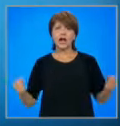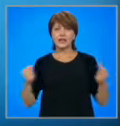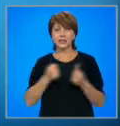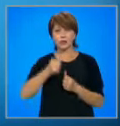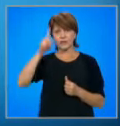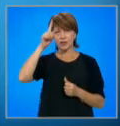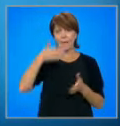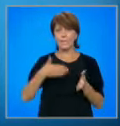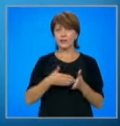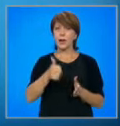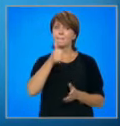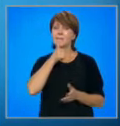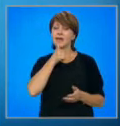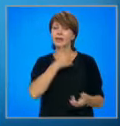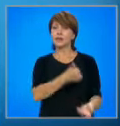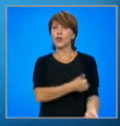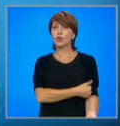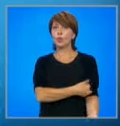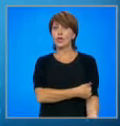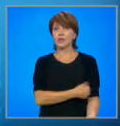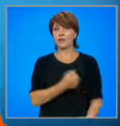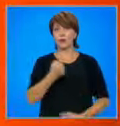от пиян и другиран шофьор.